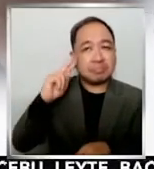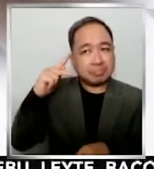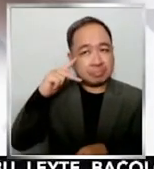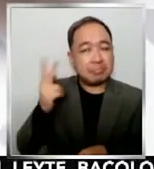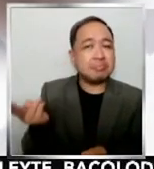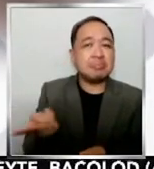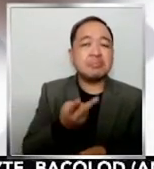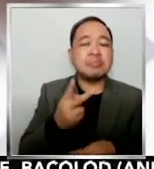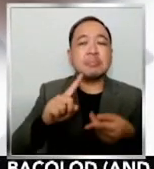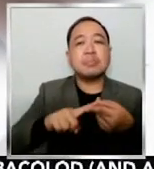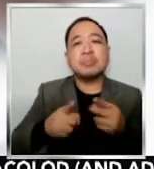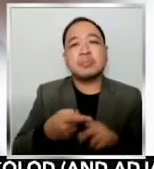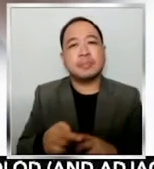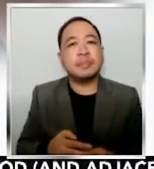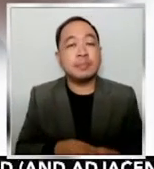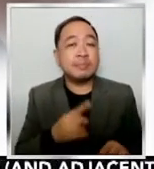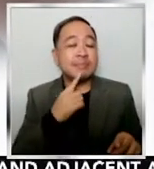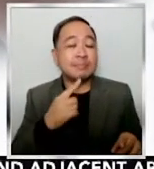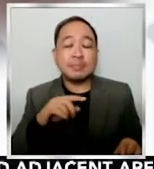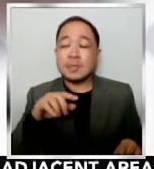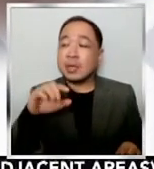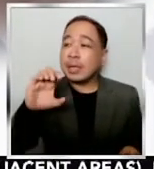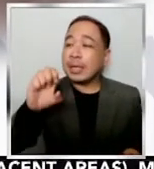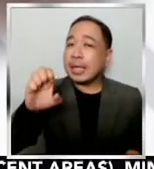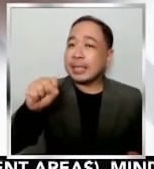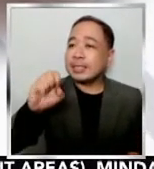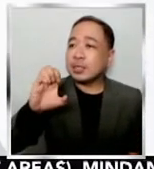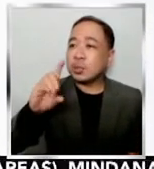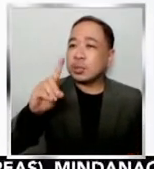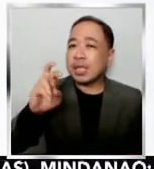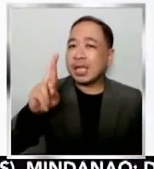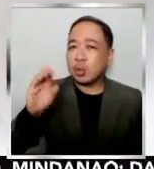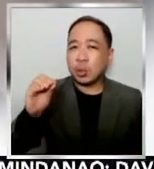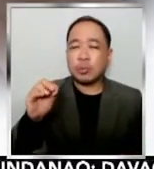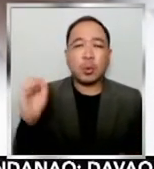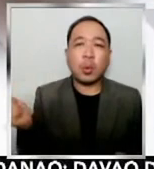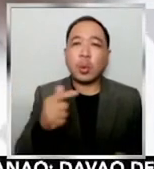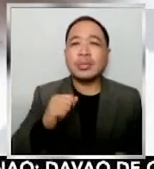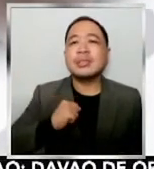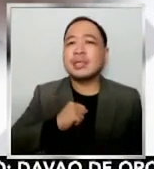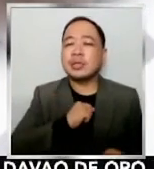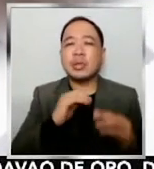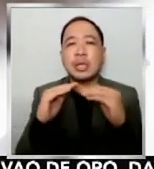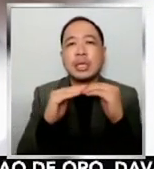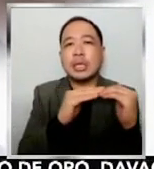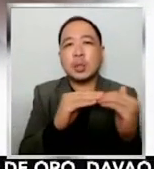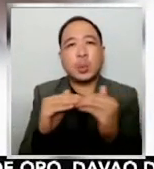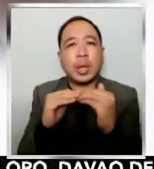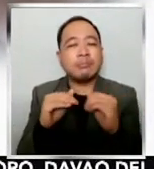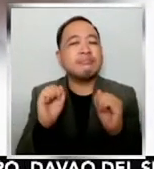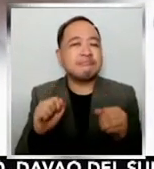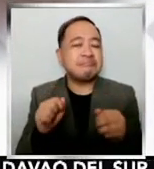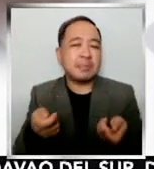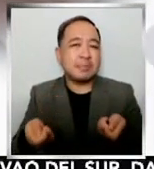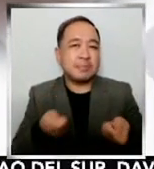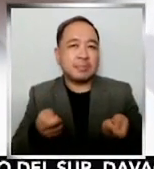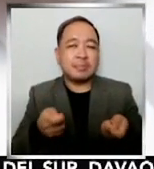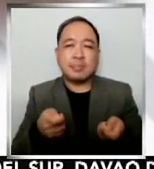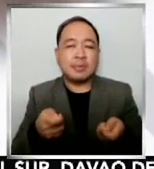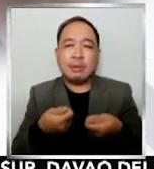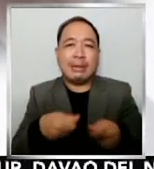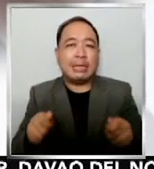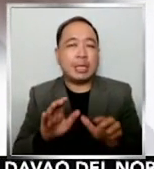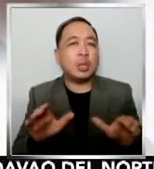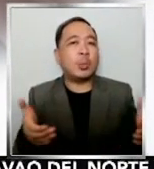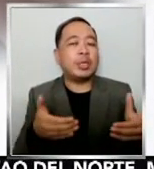ni Senator-elect Chis Escudero, pantay-pantay naman lahat ng senador. Pwede rin daw mag-chair ng kahit anong komite ang mga senador at walang espesyal